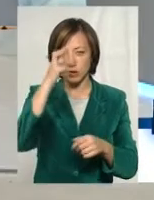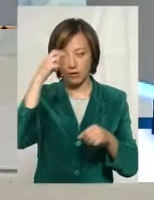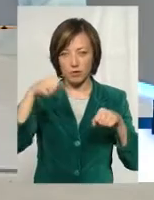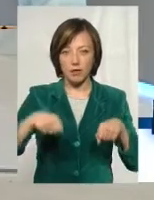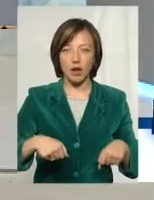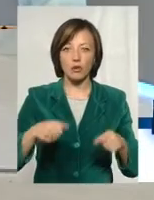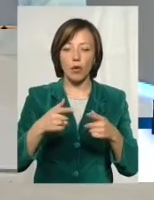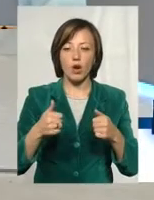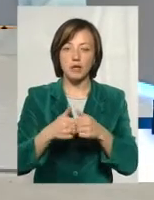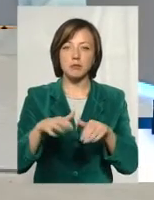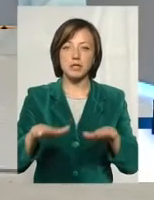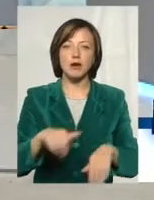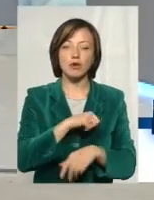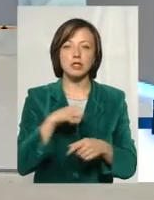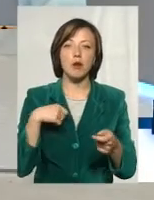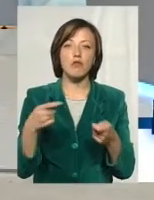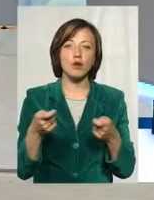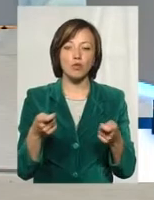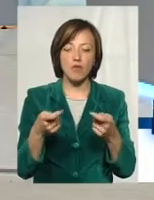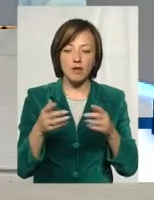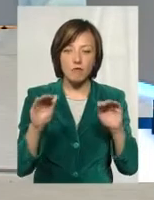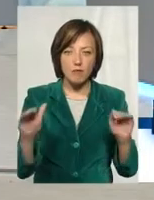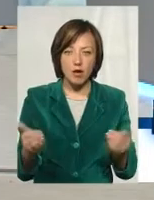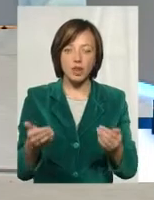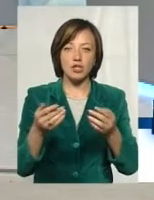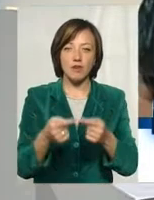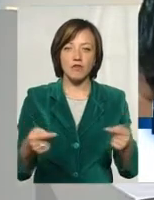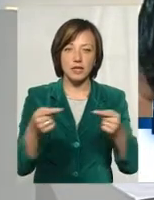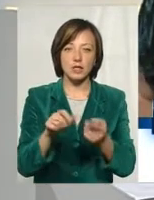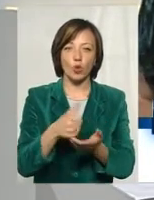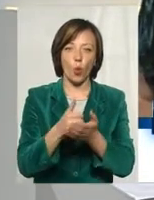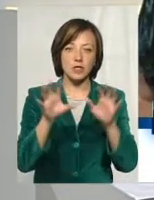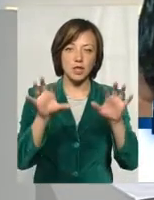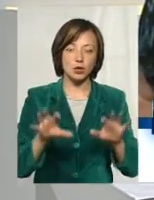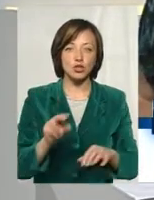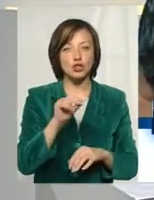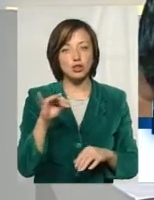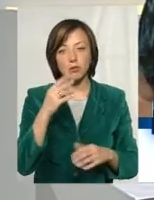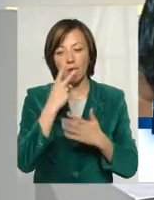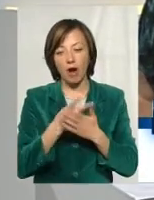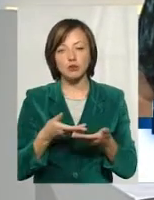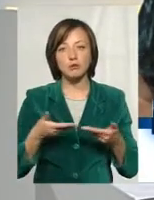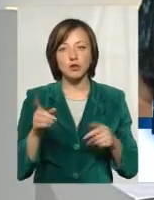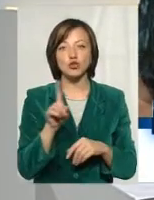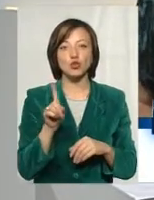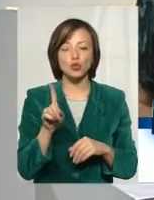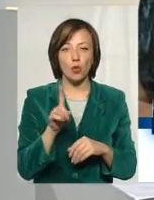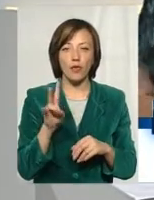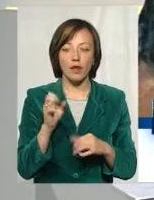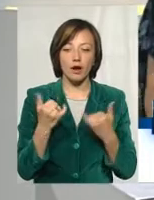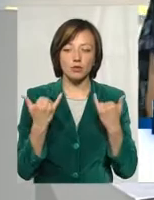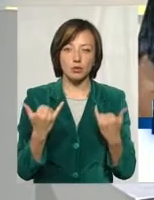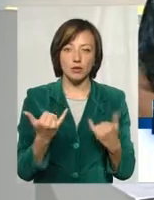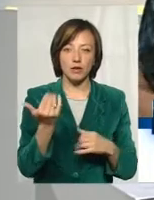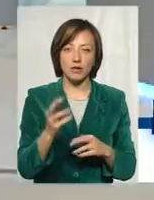та органи місцевого самоврядування в межах, визначених Конституцією. Чи бачимо ми, що на сьогодні ви,